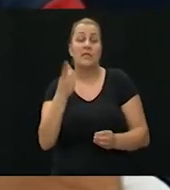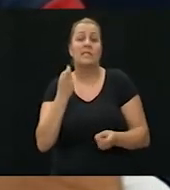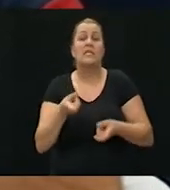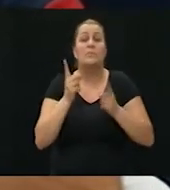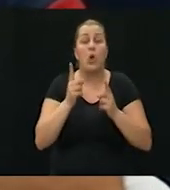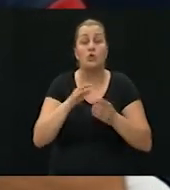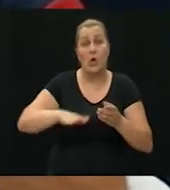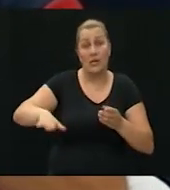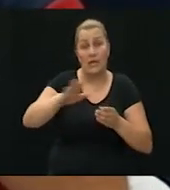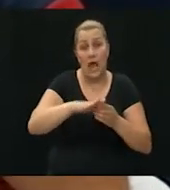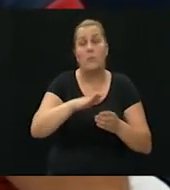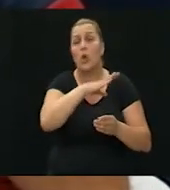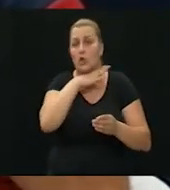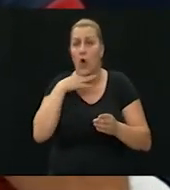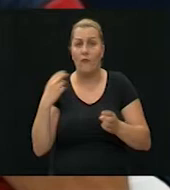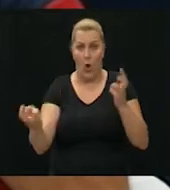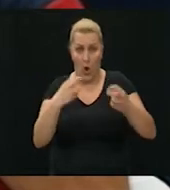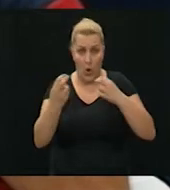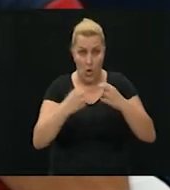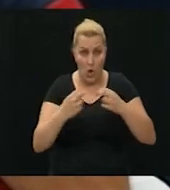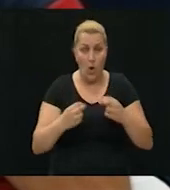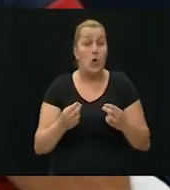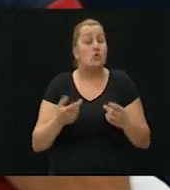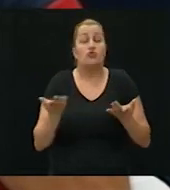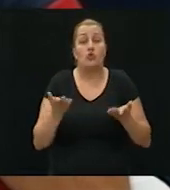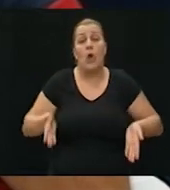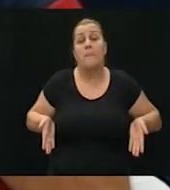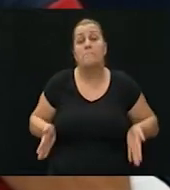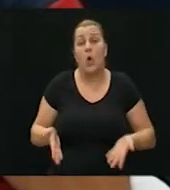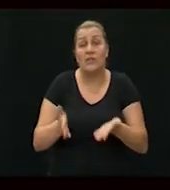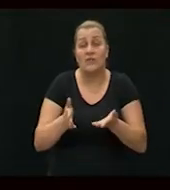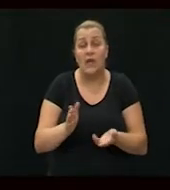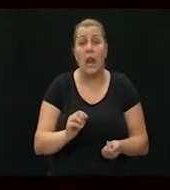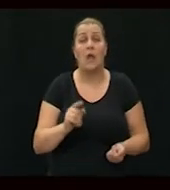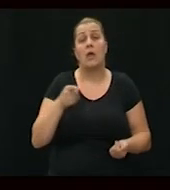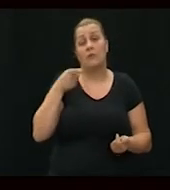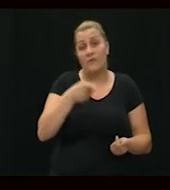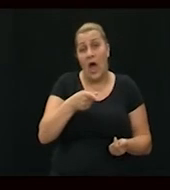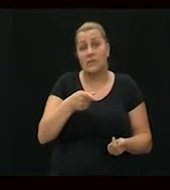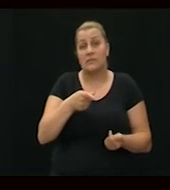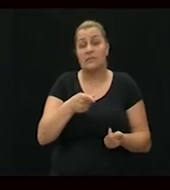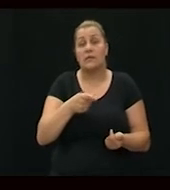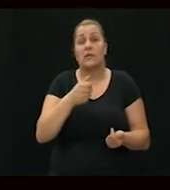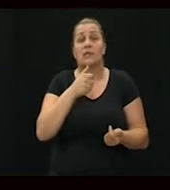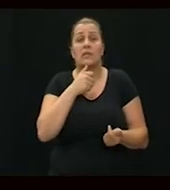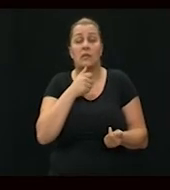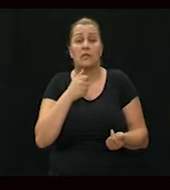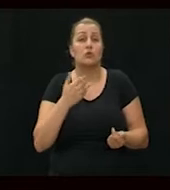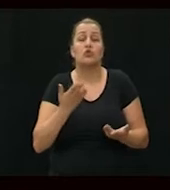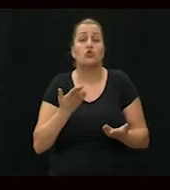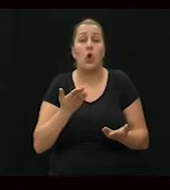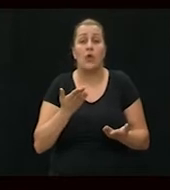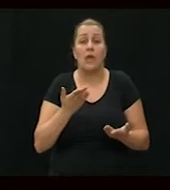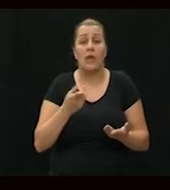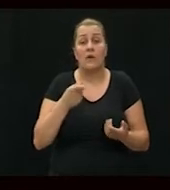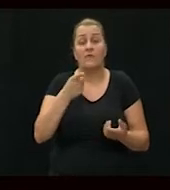kraja nikad nije bilo upitno. Što je potaknulo ili motiviralo, Ivane, vas, ili što je bolje